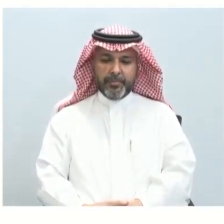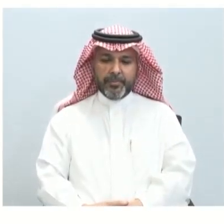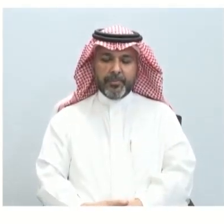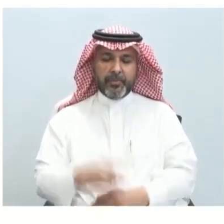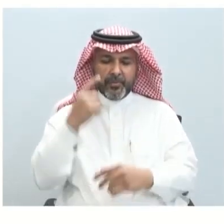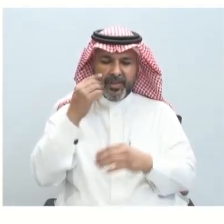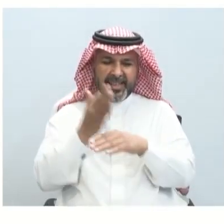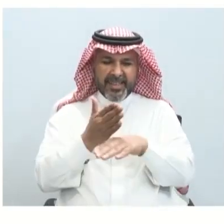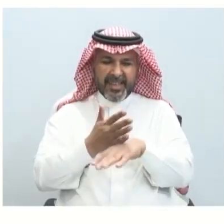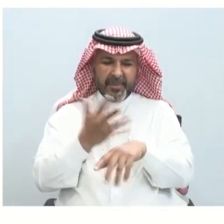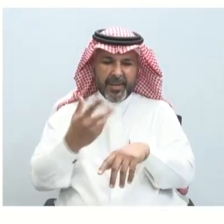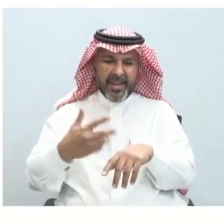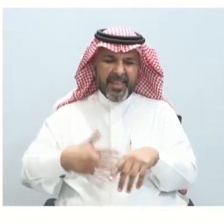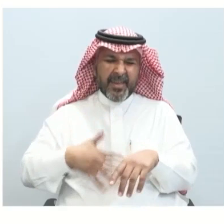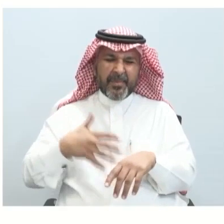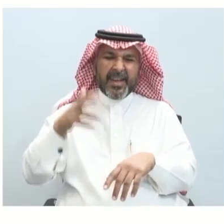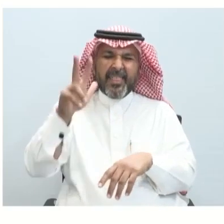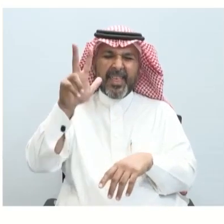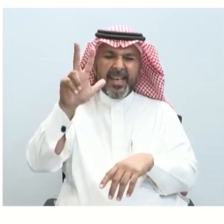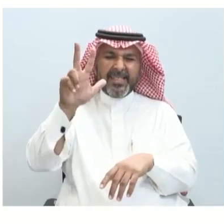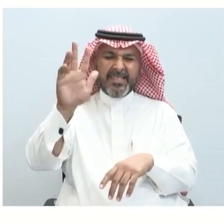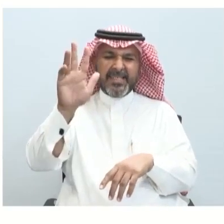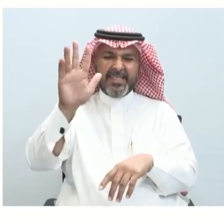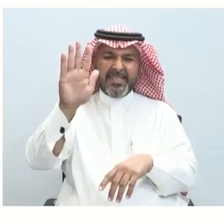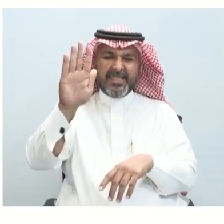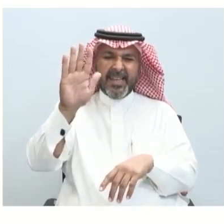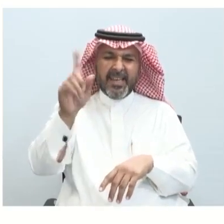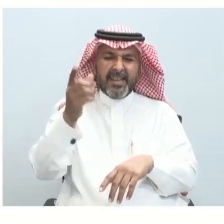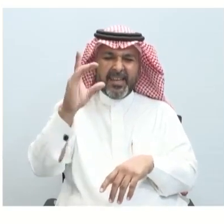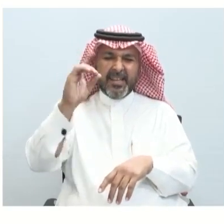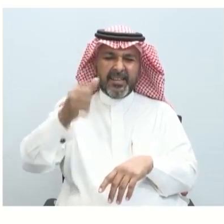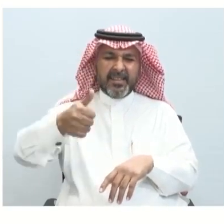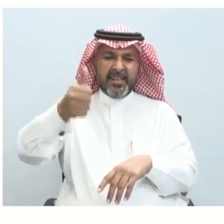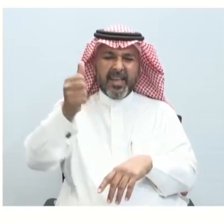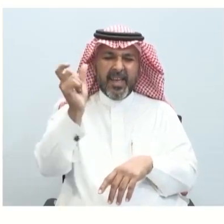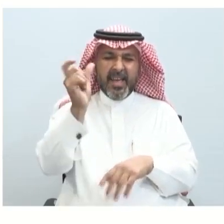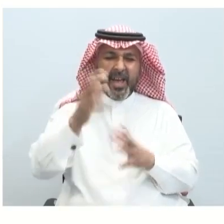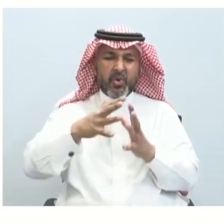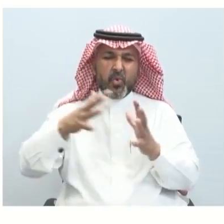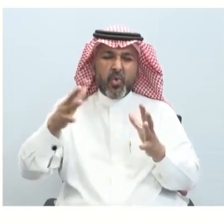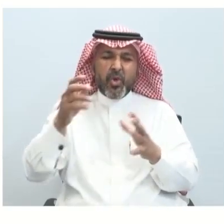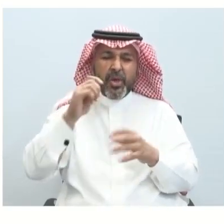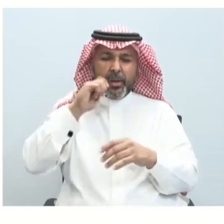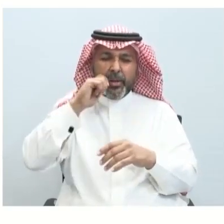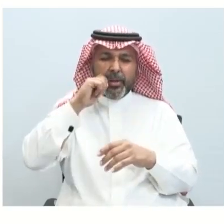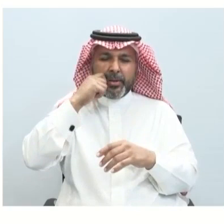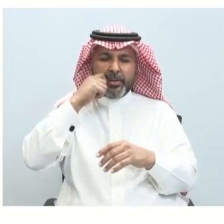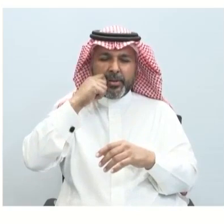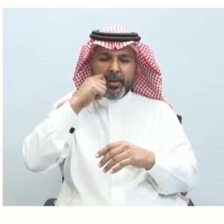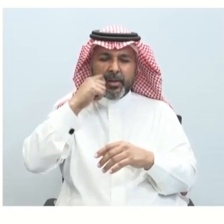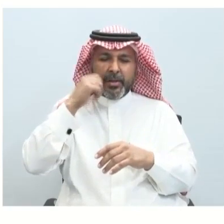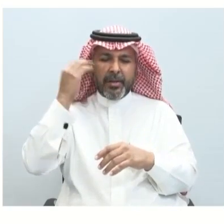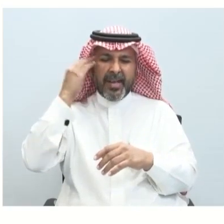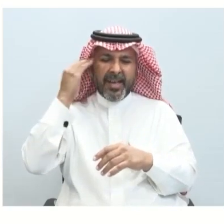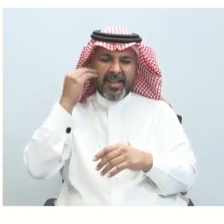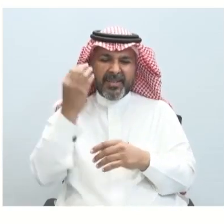الاصابه في الرجال اكبر من منه داخل النساء وعلى مستوى الاعمار نستطيع ان نحدد من الممكن ان يحدث